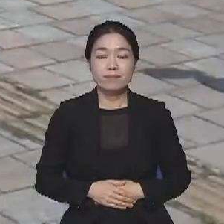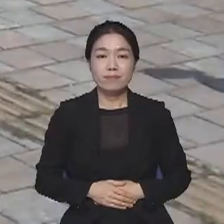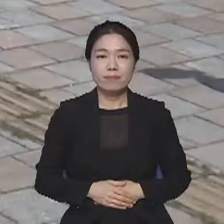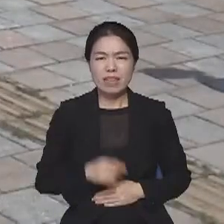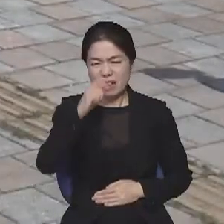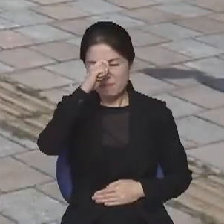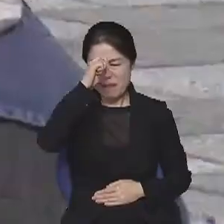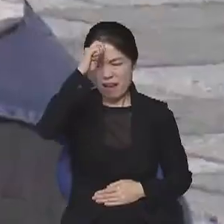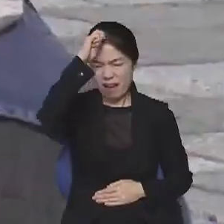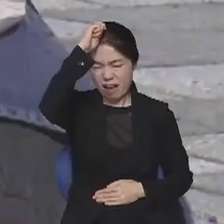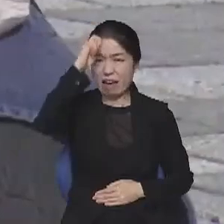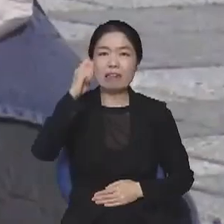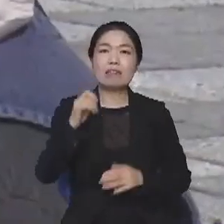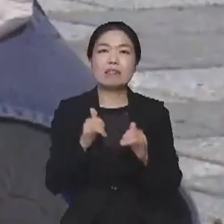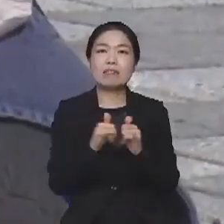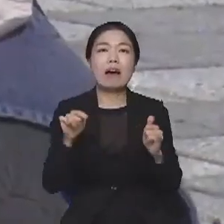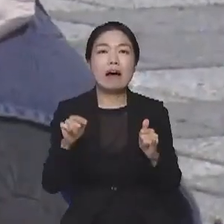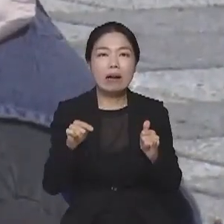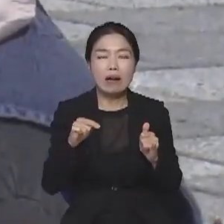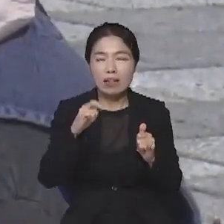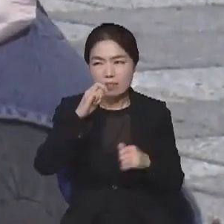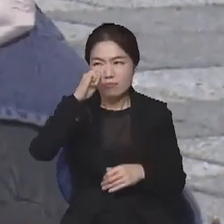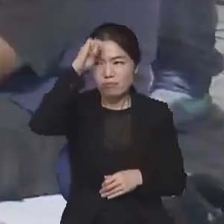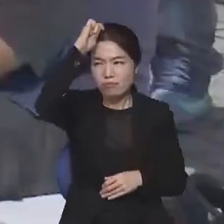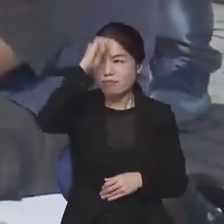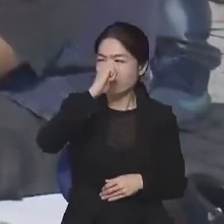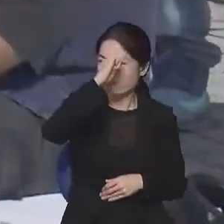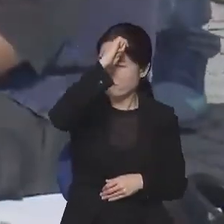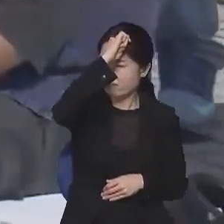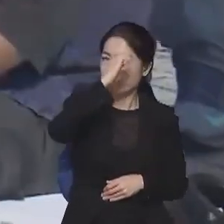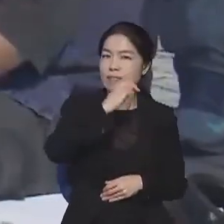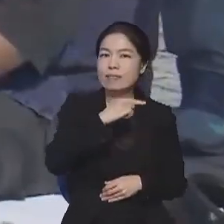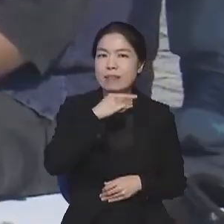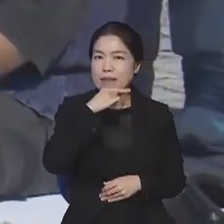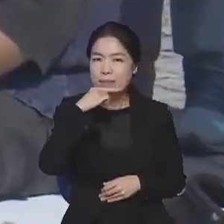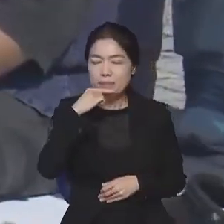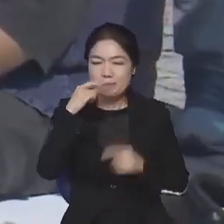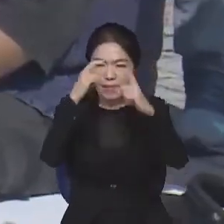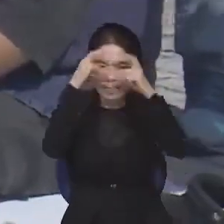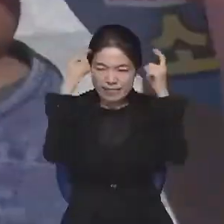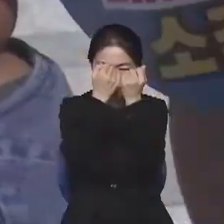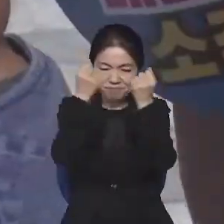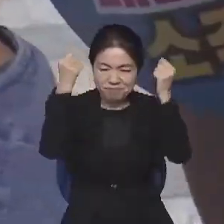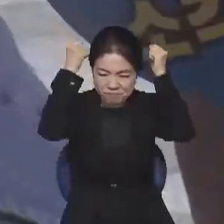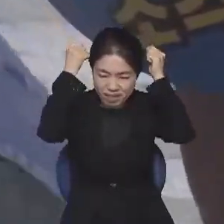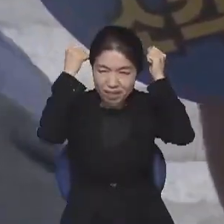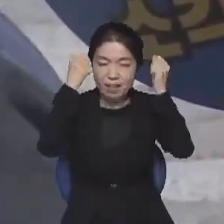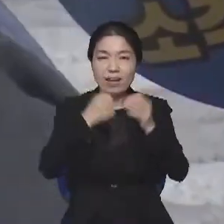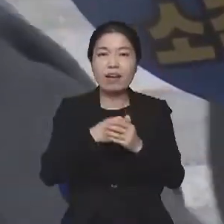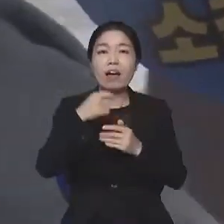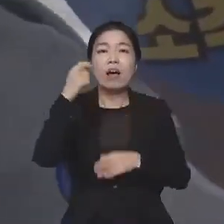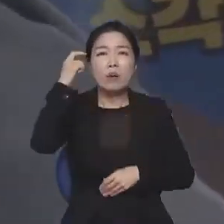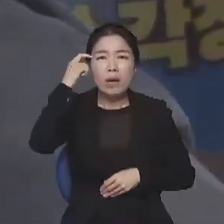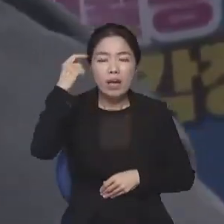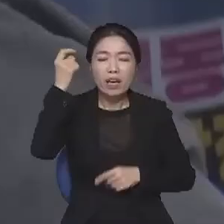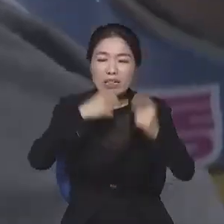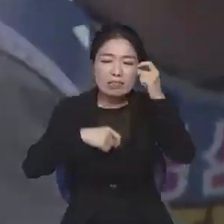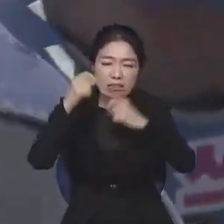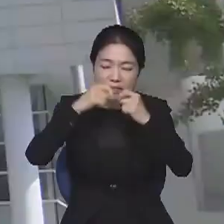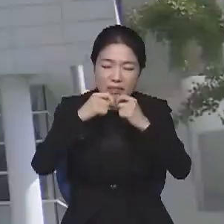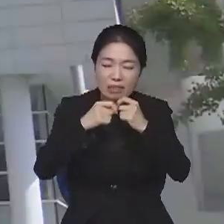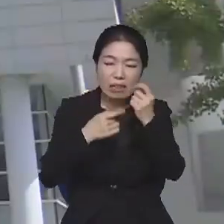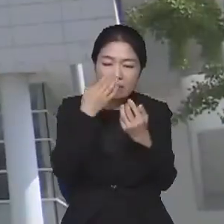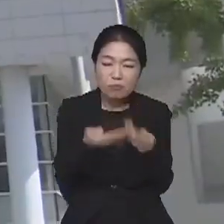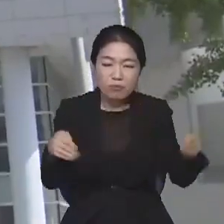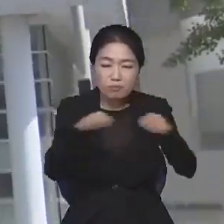삭발 투쟁에 나선 사람들의 머리카락이 잘려나가고 붉은 머리띠가 둘러집니다. 쓰레기 소각장 유치를